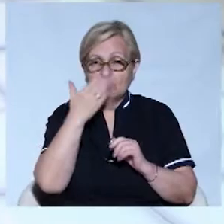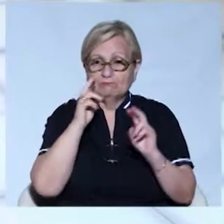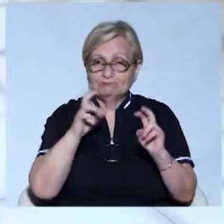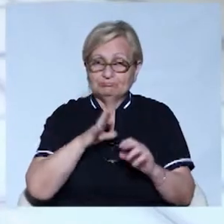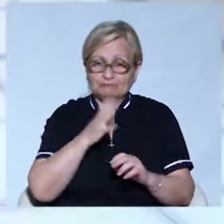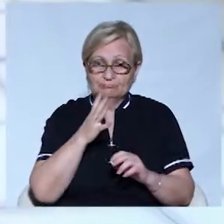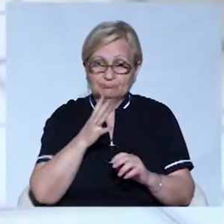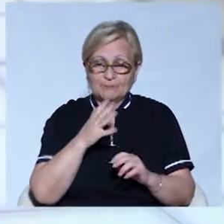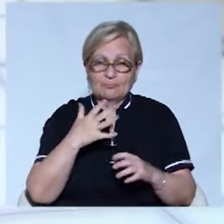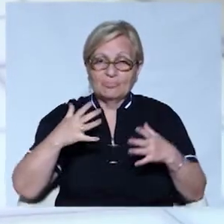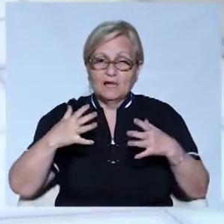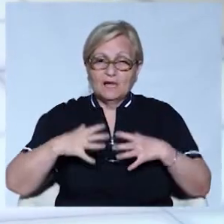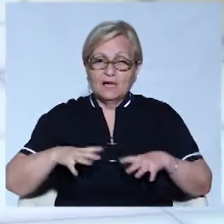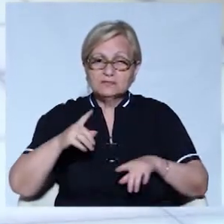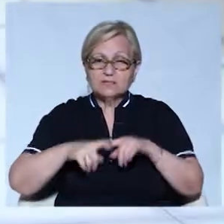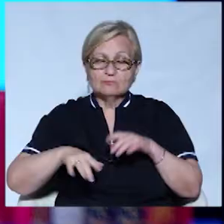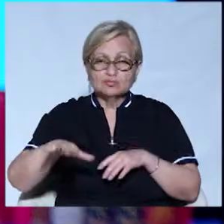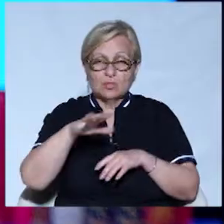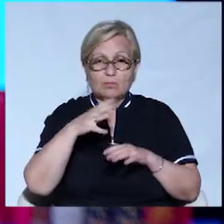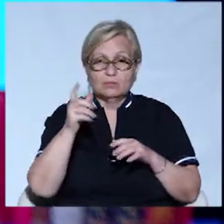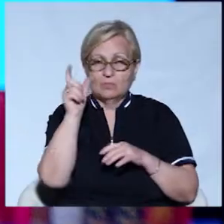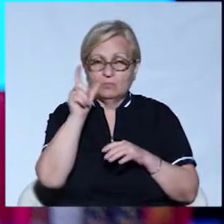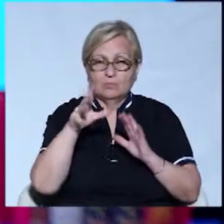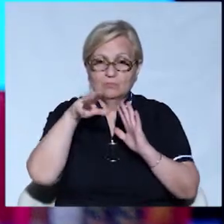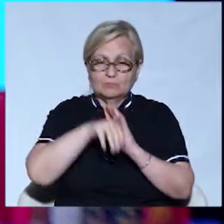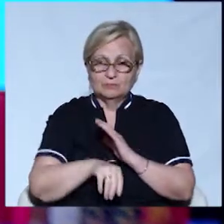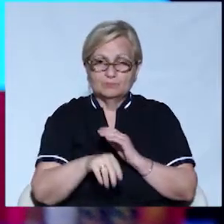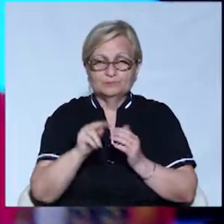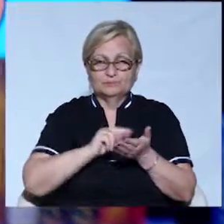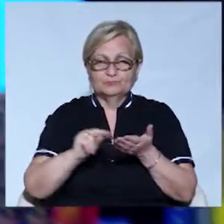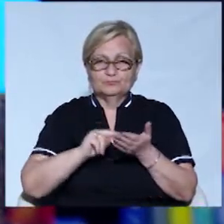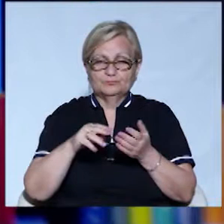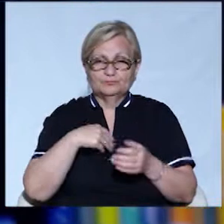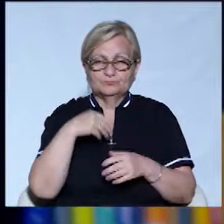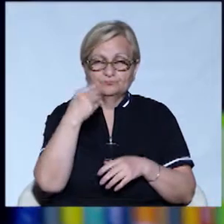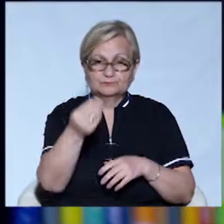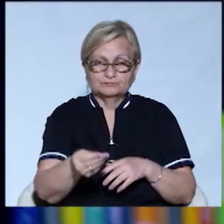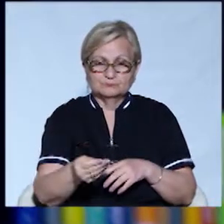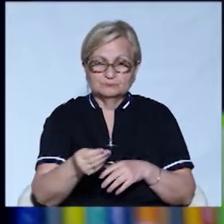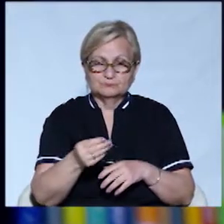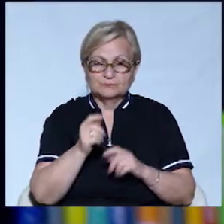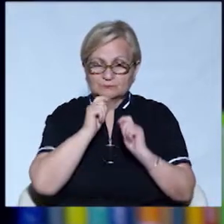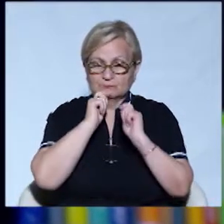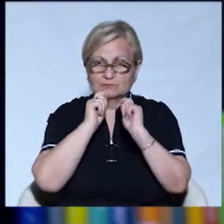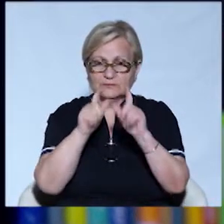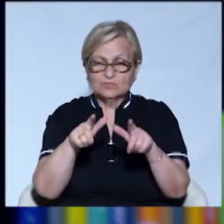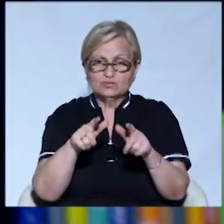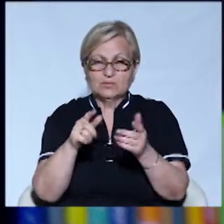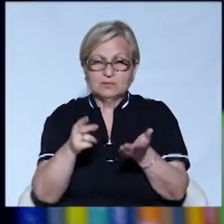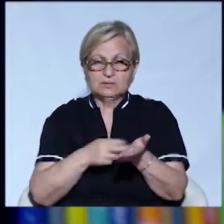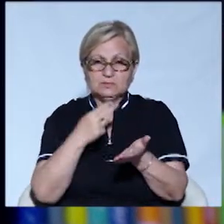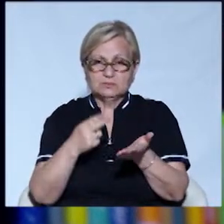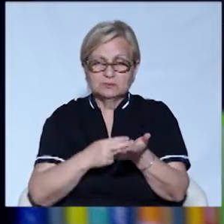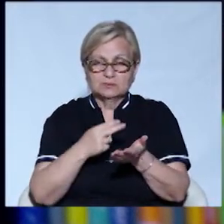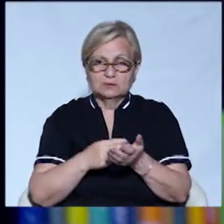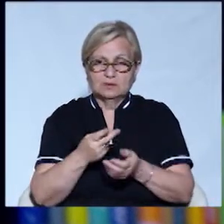იყო სამშობლო პოეზიაში. დასაწერად კი შევარჩიეთ ნაჩუქარი წიგნი.